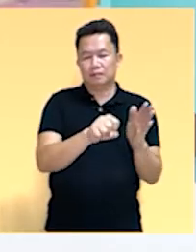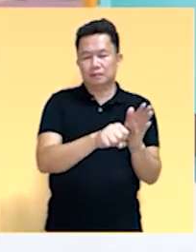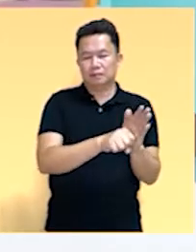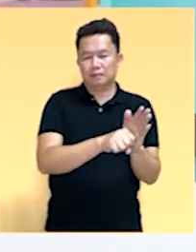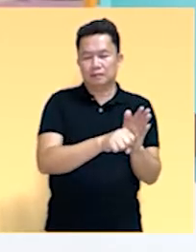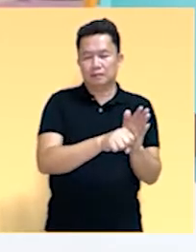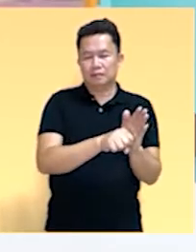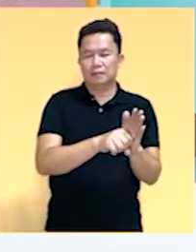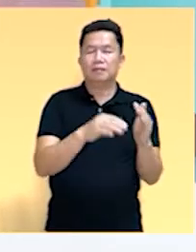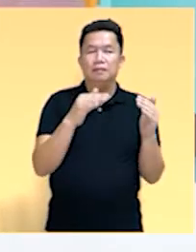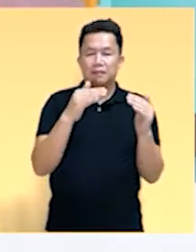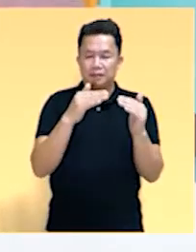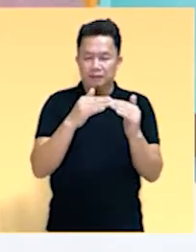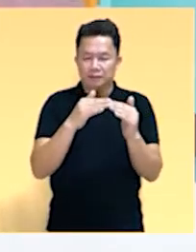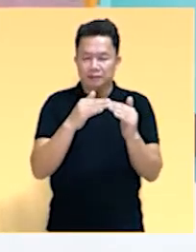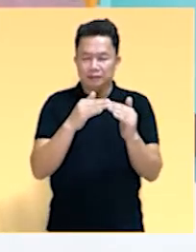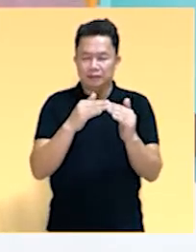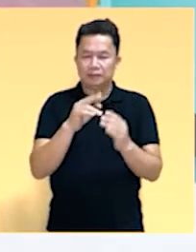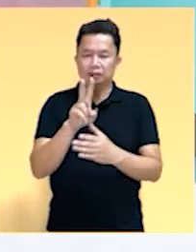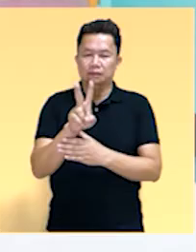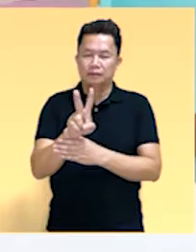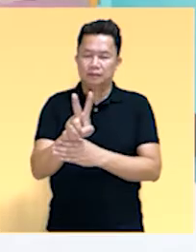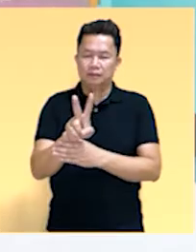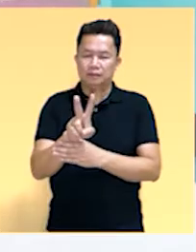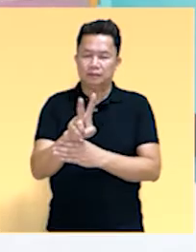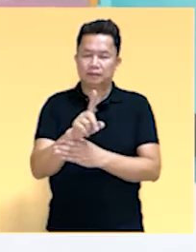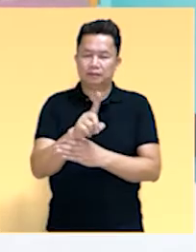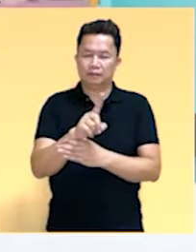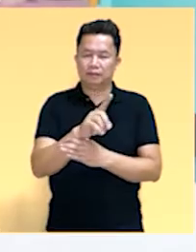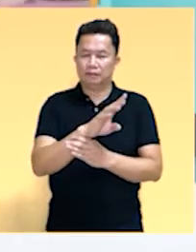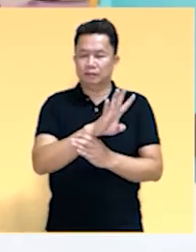4,231 subtrahend equals